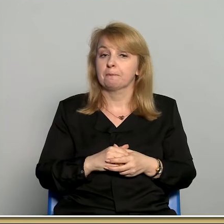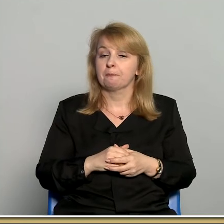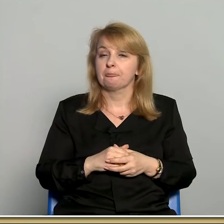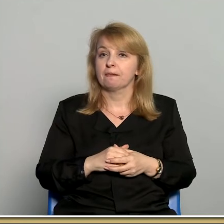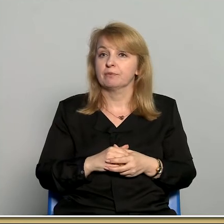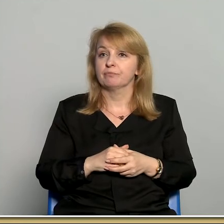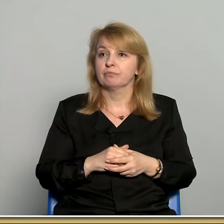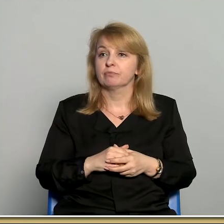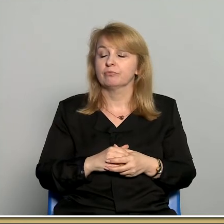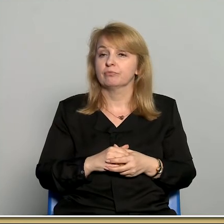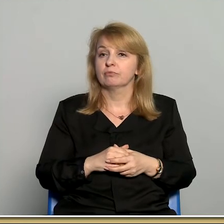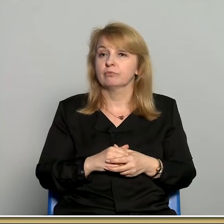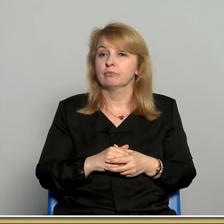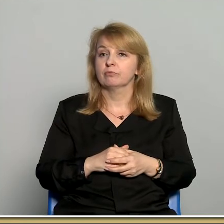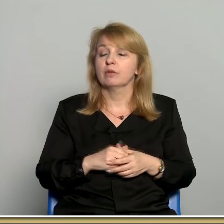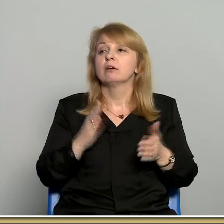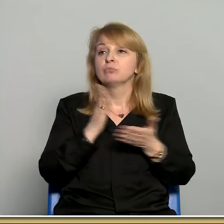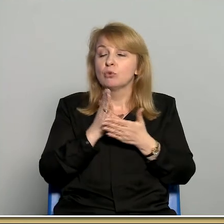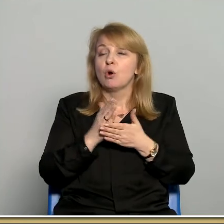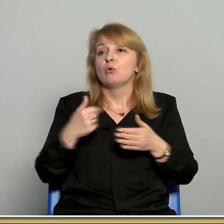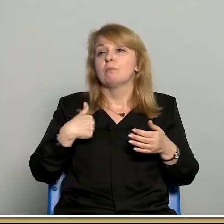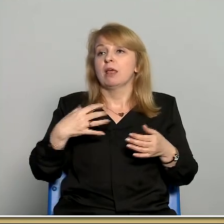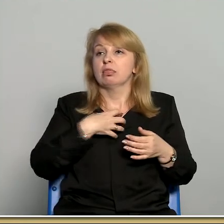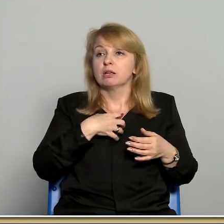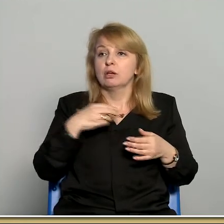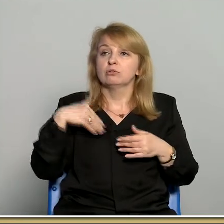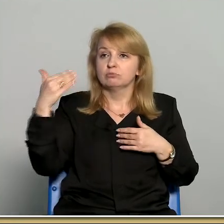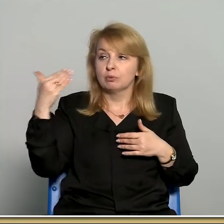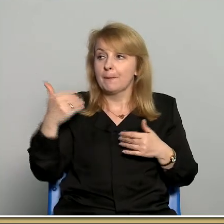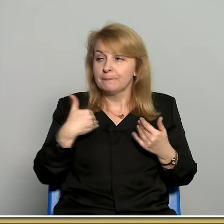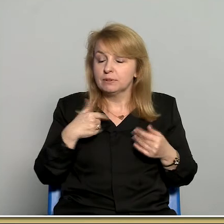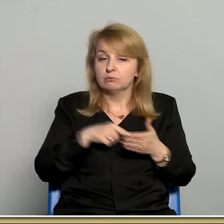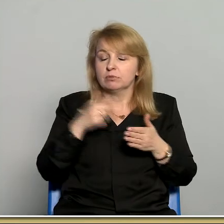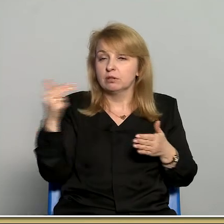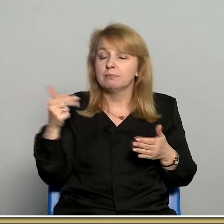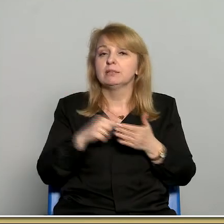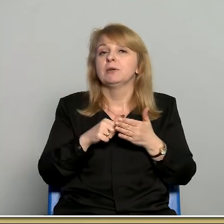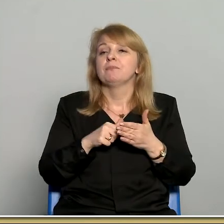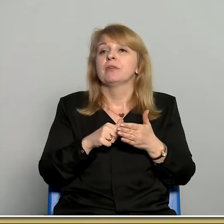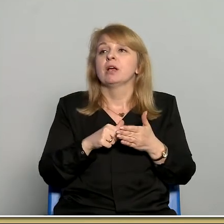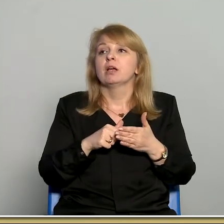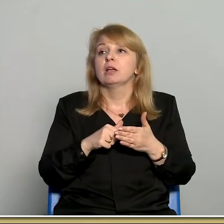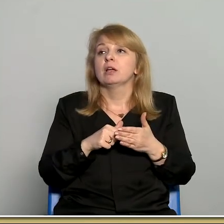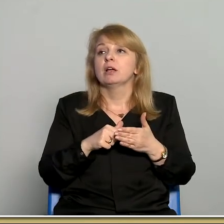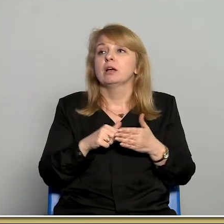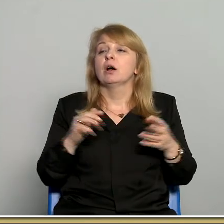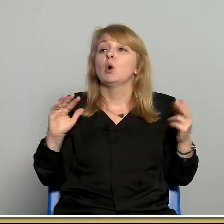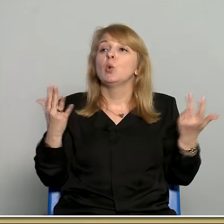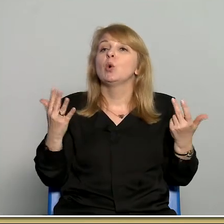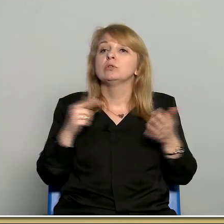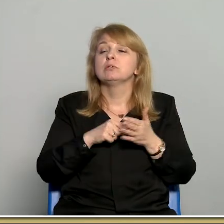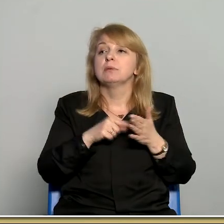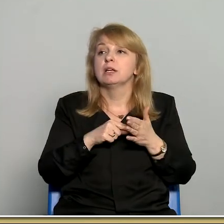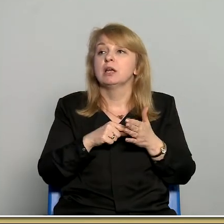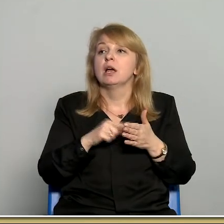Proszę Państwa, o tym już wspominała Pani Dyrektor Rypińska. Oś ósma, rynek pracy